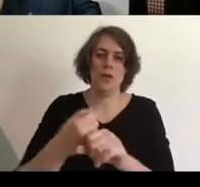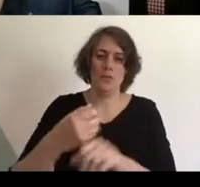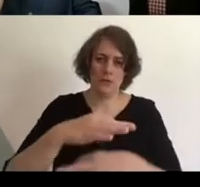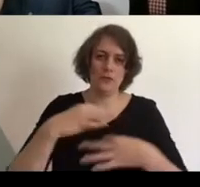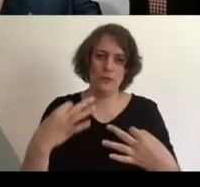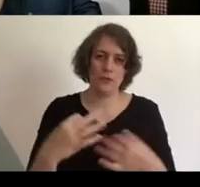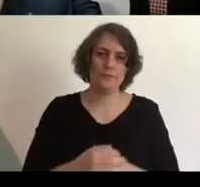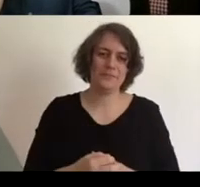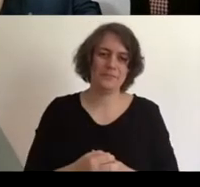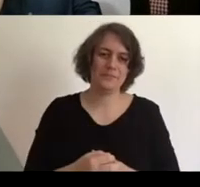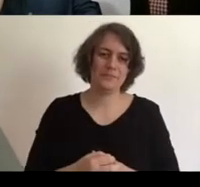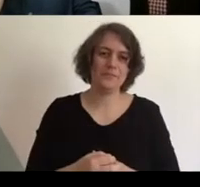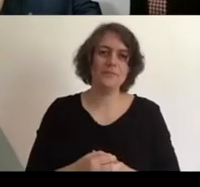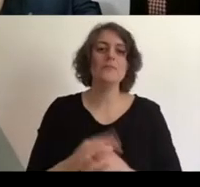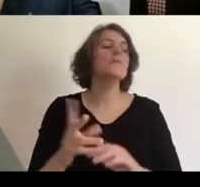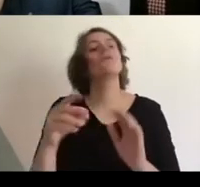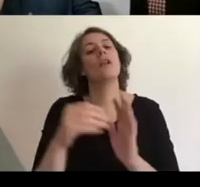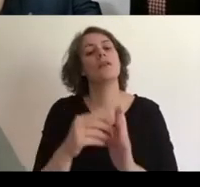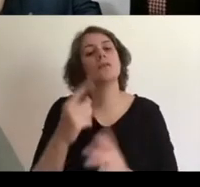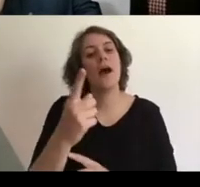Ja, vielleicht noch einen Satz.